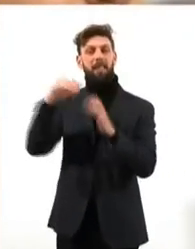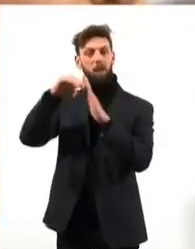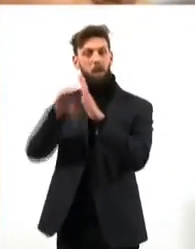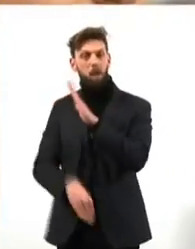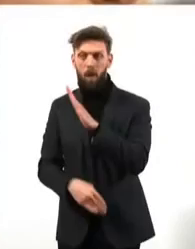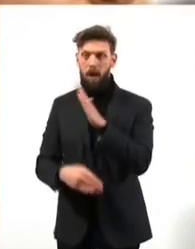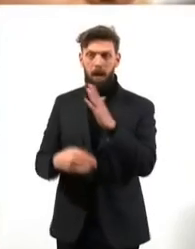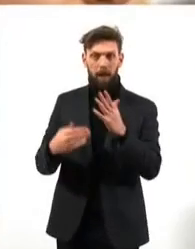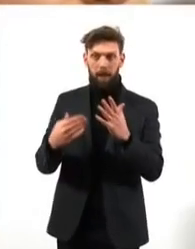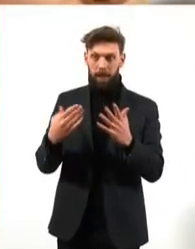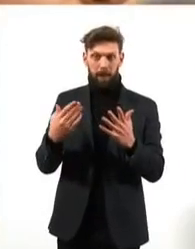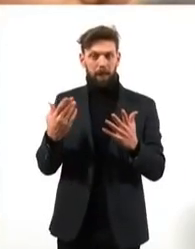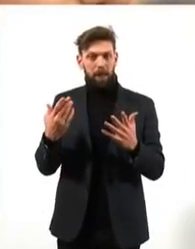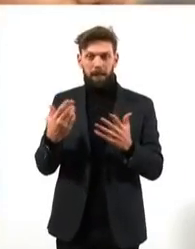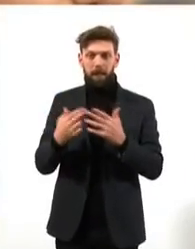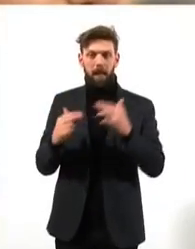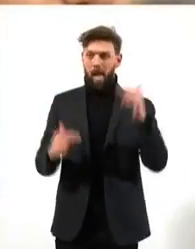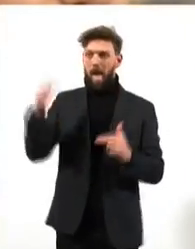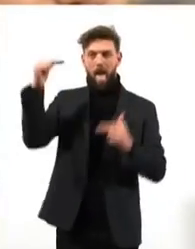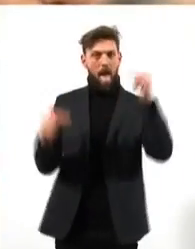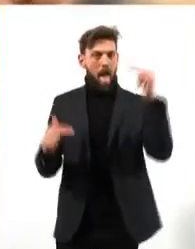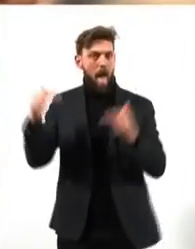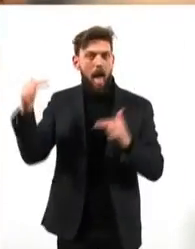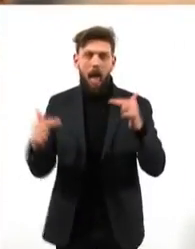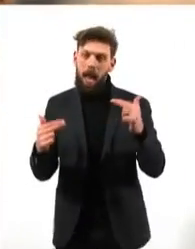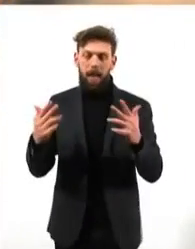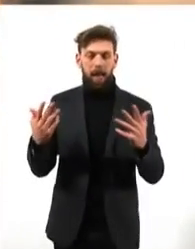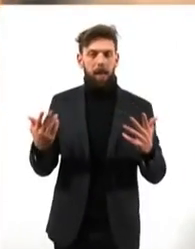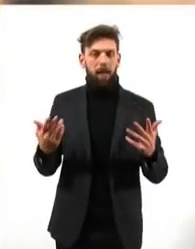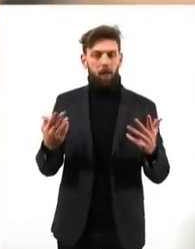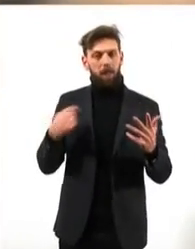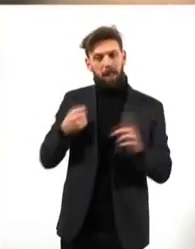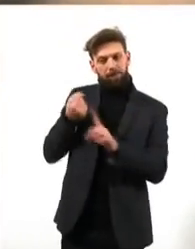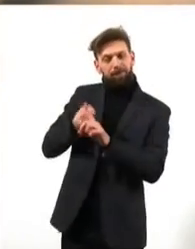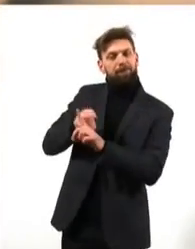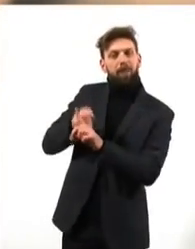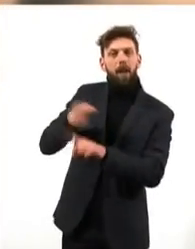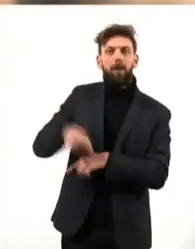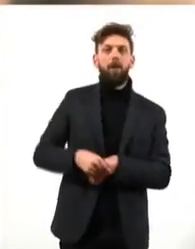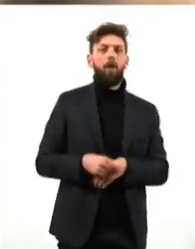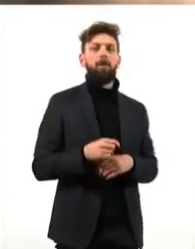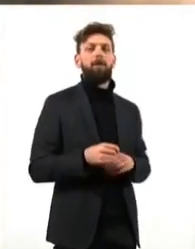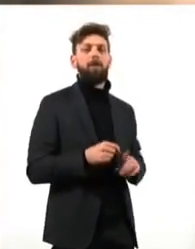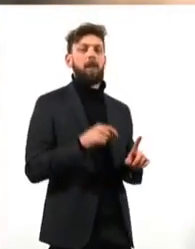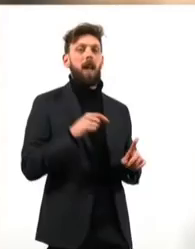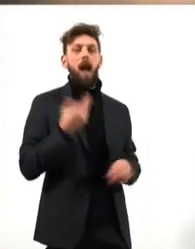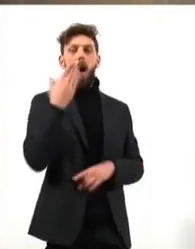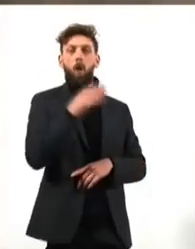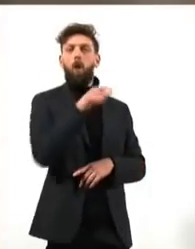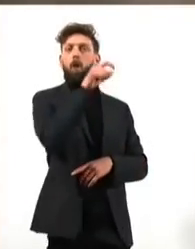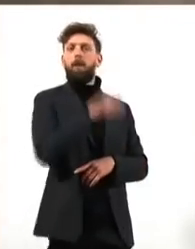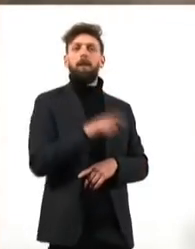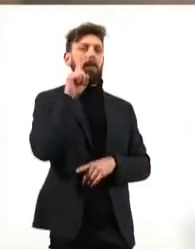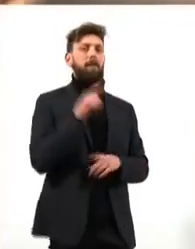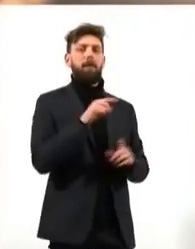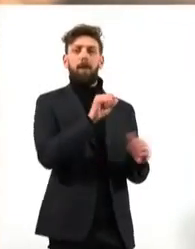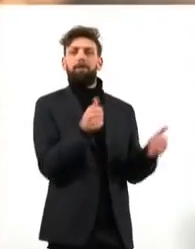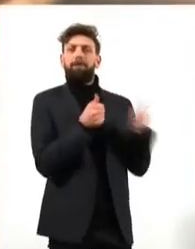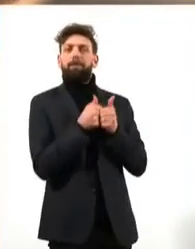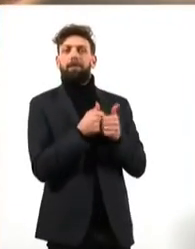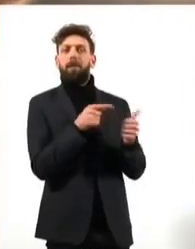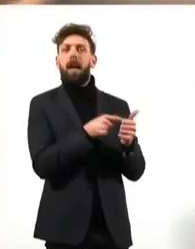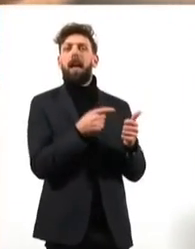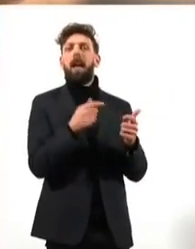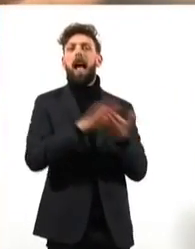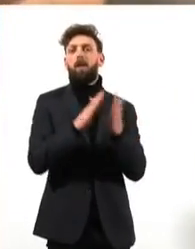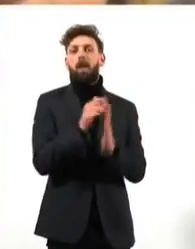de genre, hein, particulièrement. Et je suis accompagnée de Murcia, qui est alternante au sein de l'association et